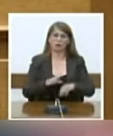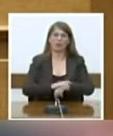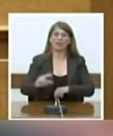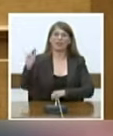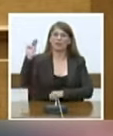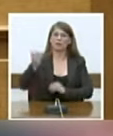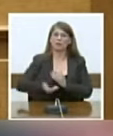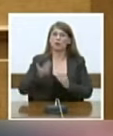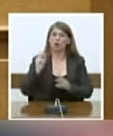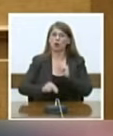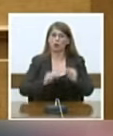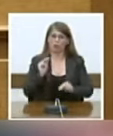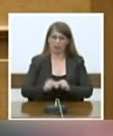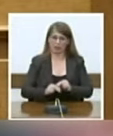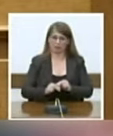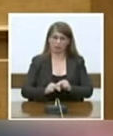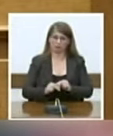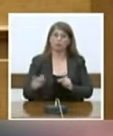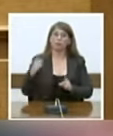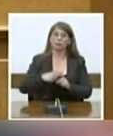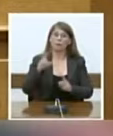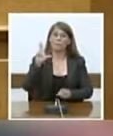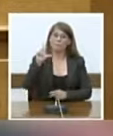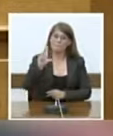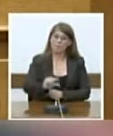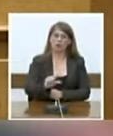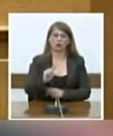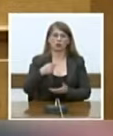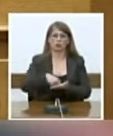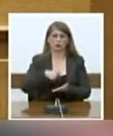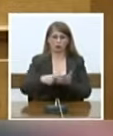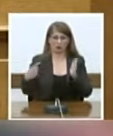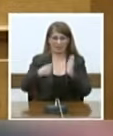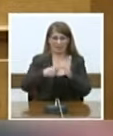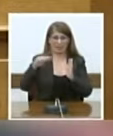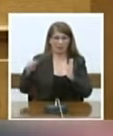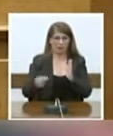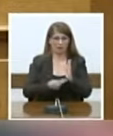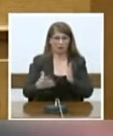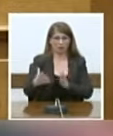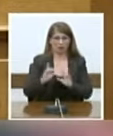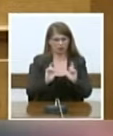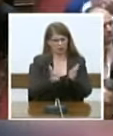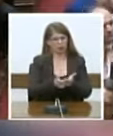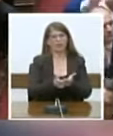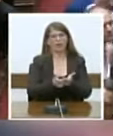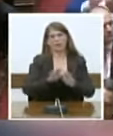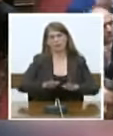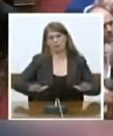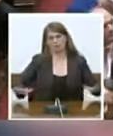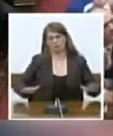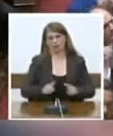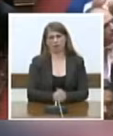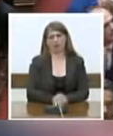προεκλογικά. Συνοπτικά, το Εθνικό Σχέδιο για την Ελλάδα που παρουσίασε ο Πρωθυπουργός του 2027 έχει ως εξής: ανάκτηση της επενδυτικής βαθμίδας και